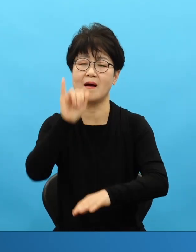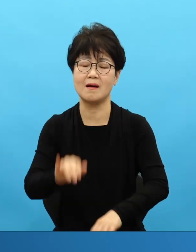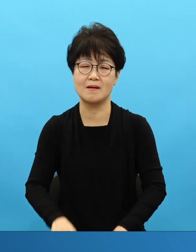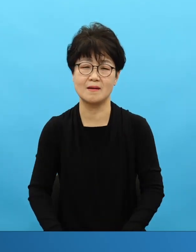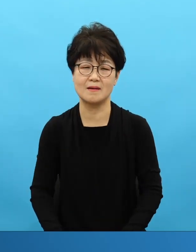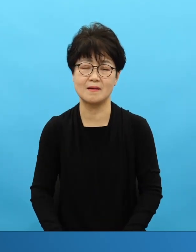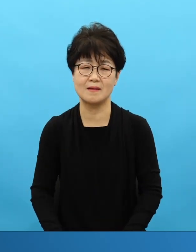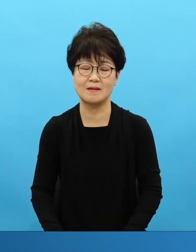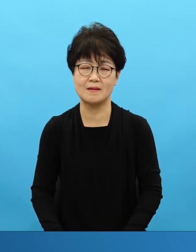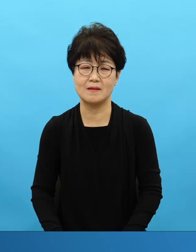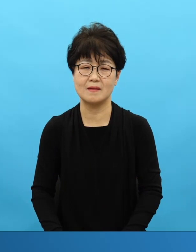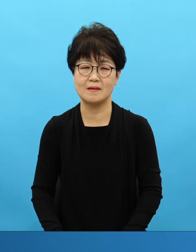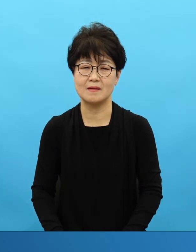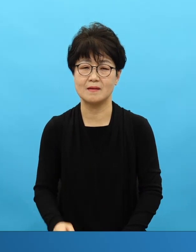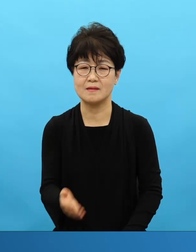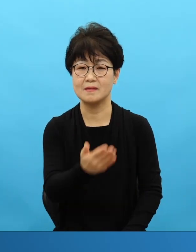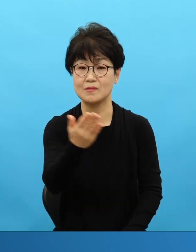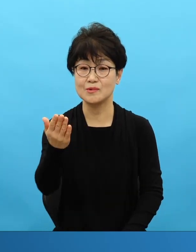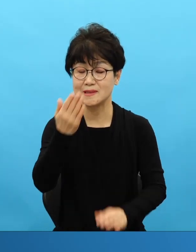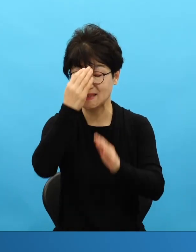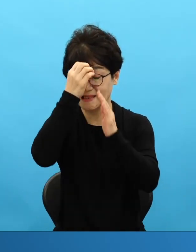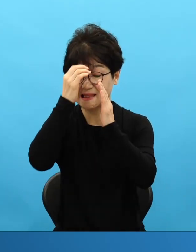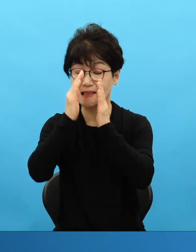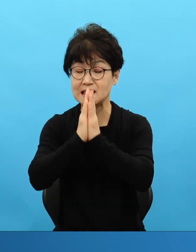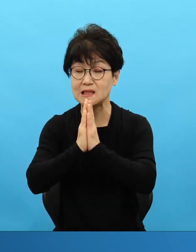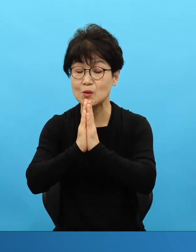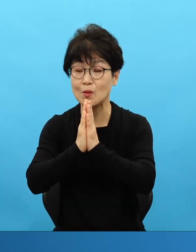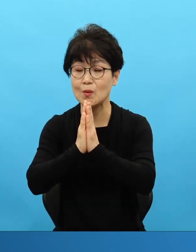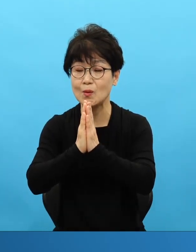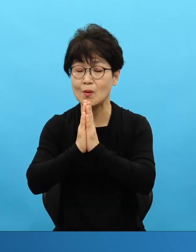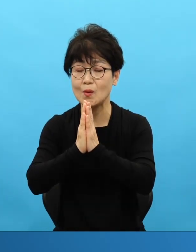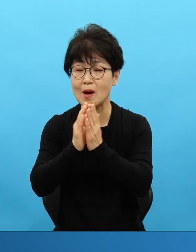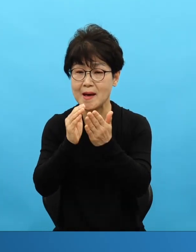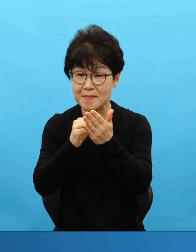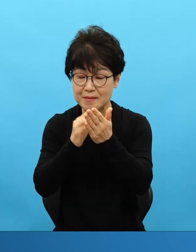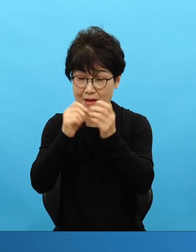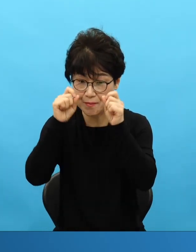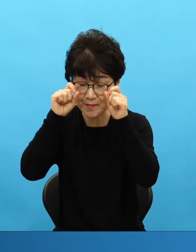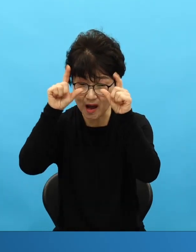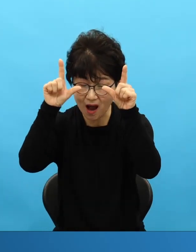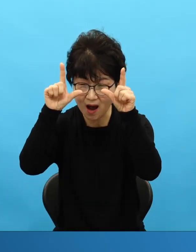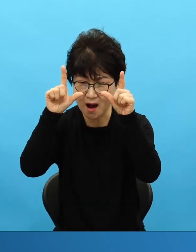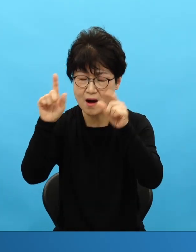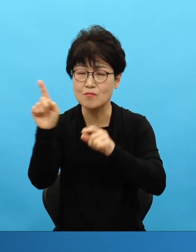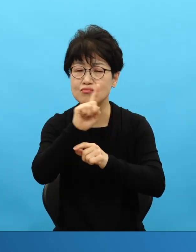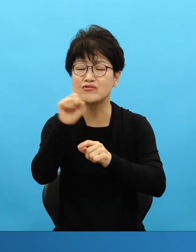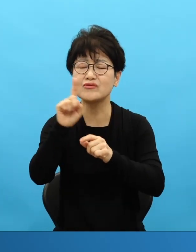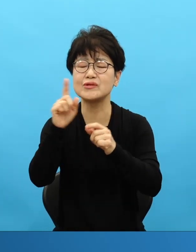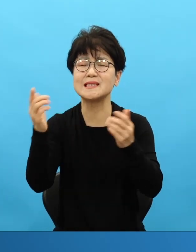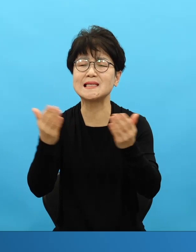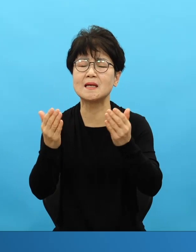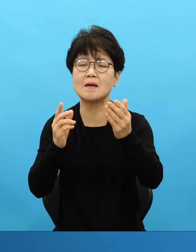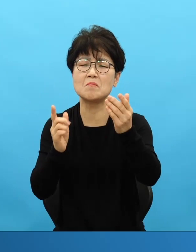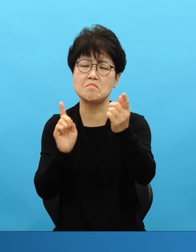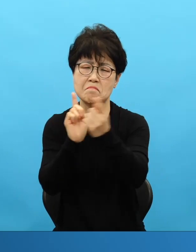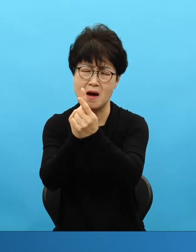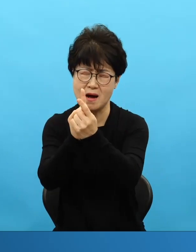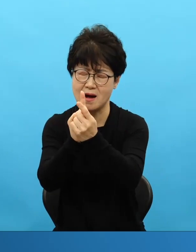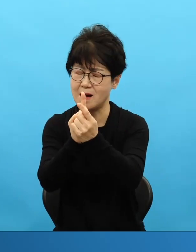여러분이 기도의 비밀 알면 무슨 일을 만나도 괜찮습니다. If you know the mystery of prayer, it doesn't matter what situation you are met